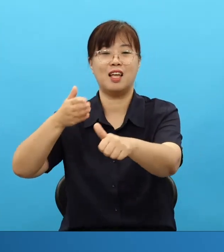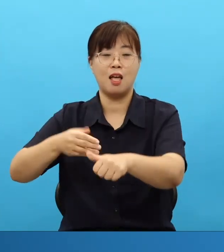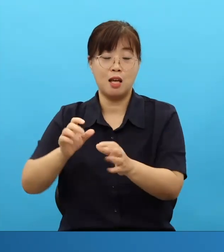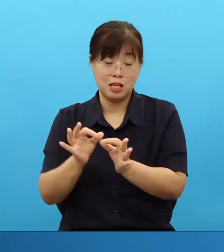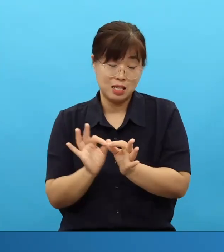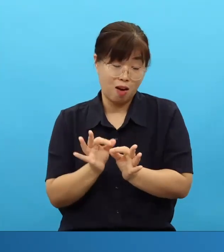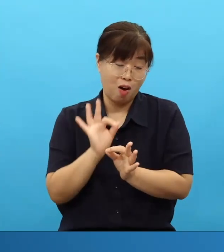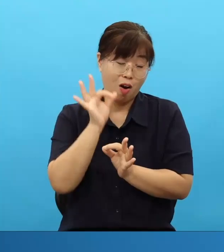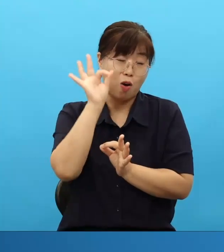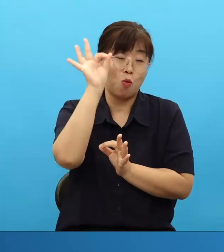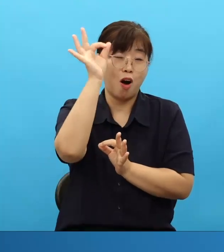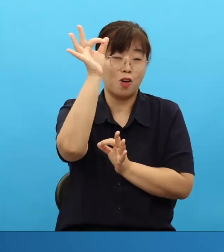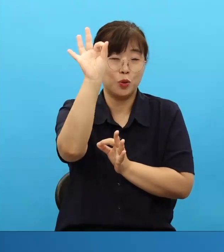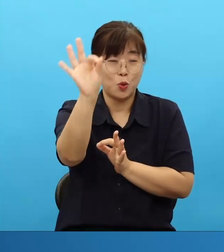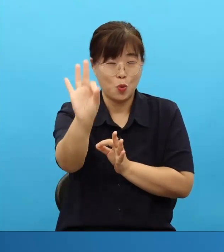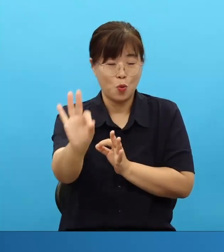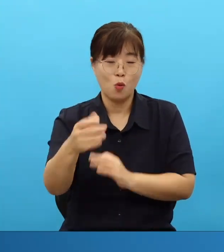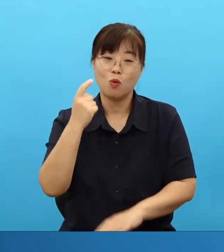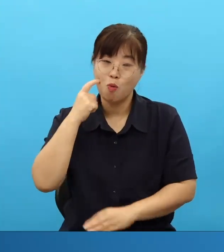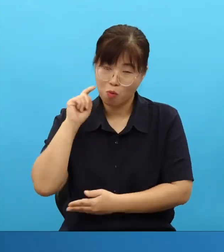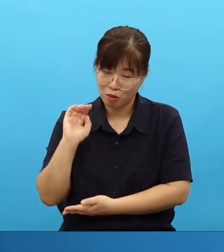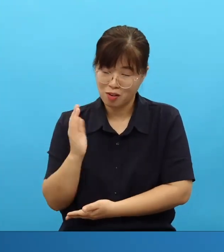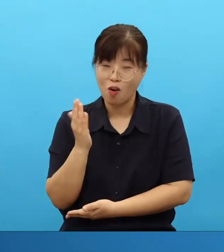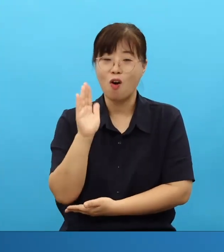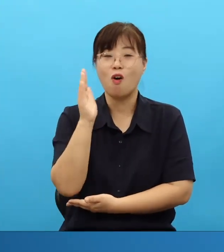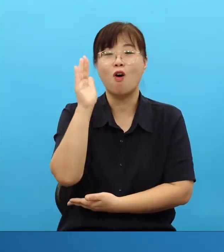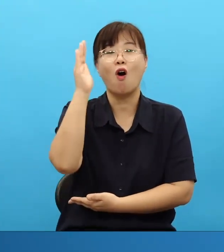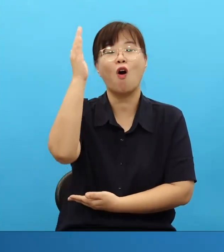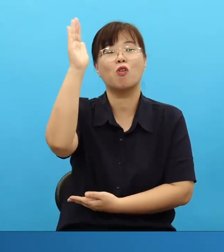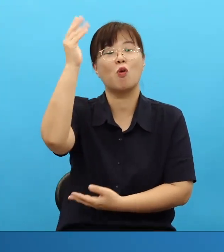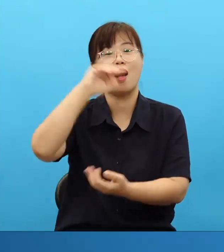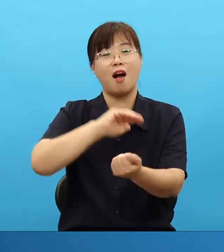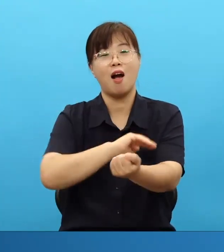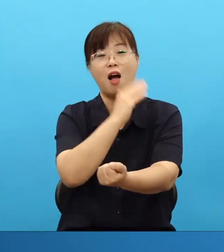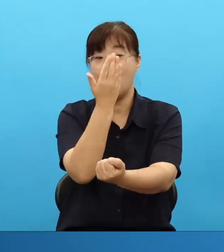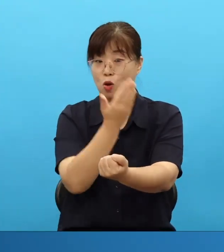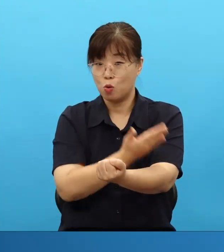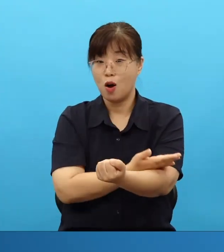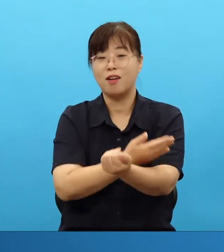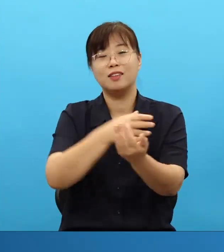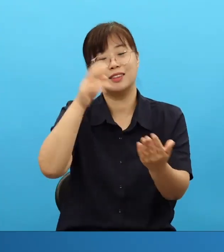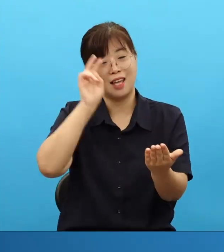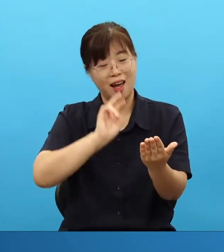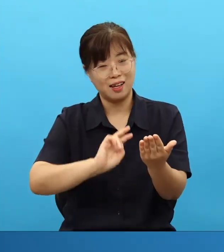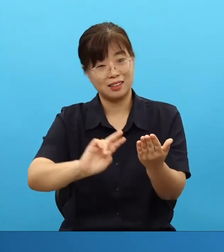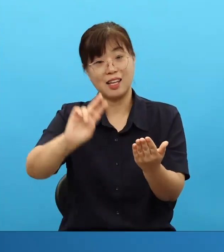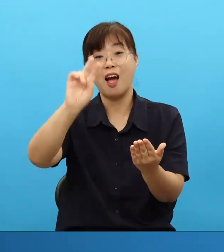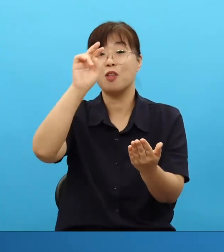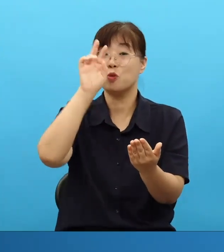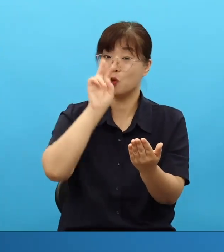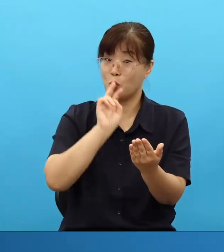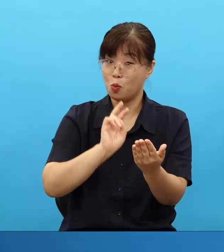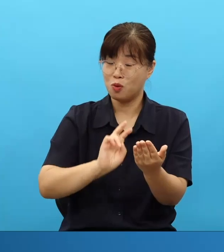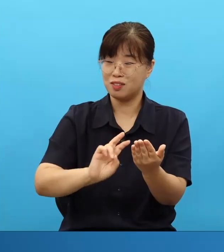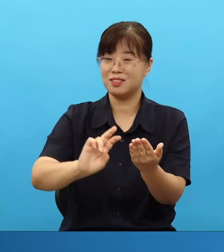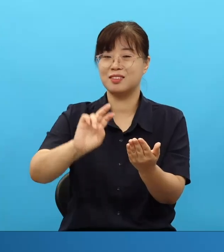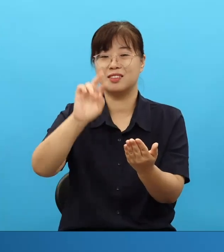부르세 영혼도 감 세